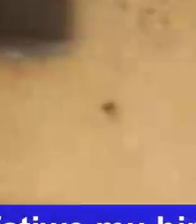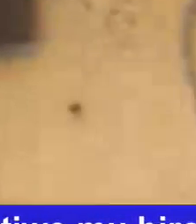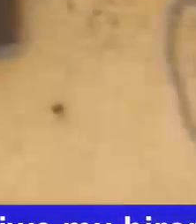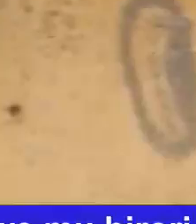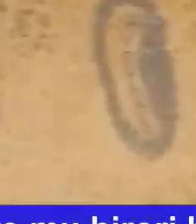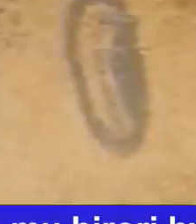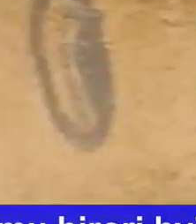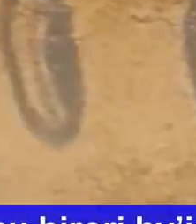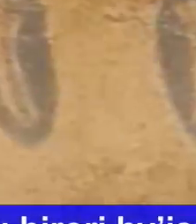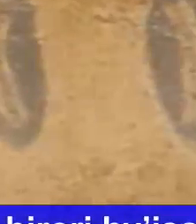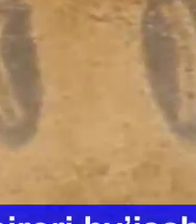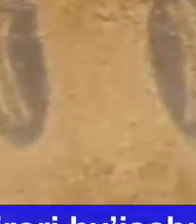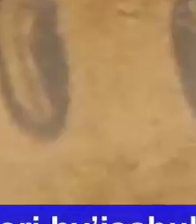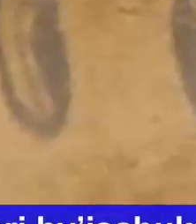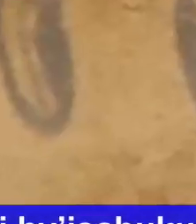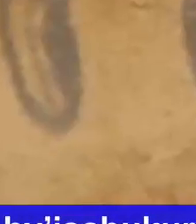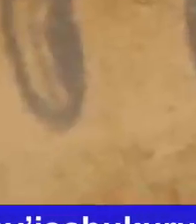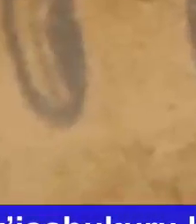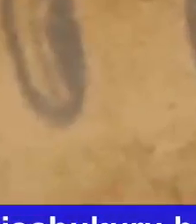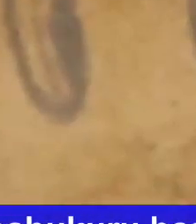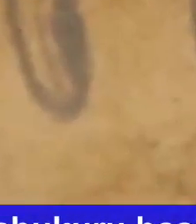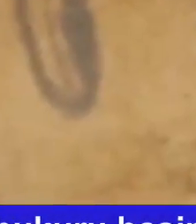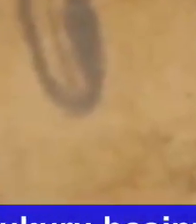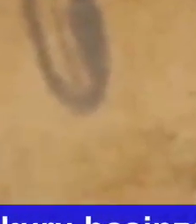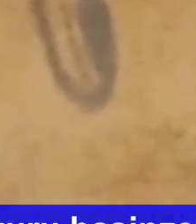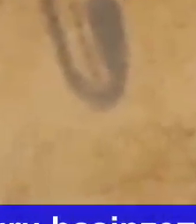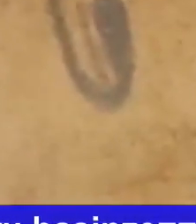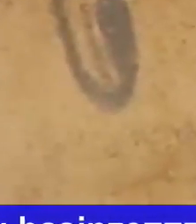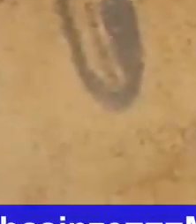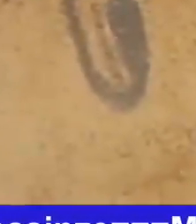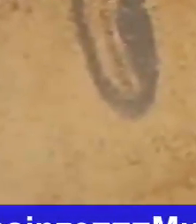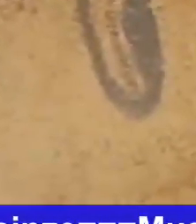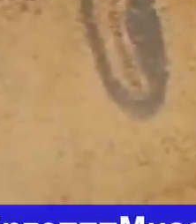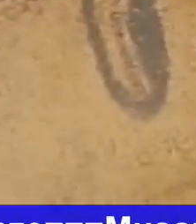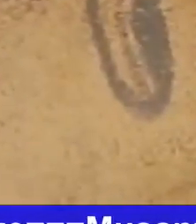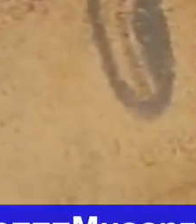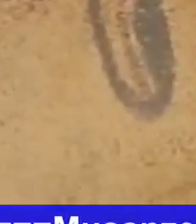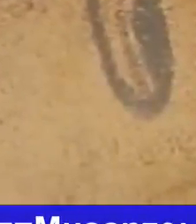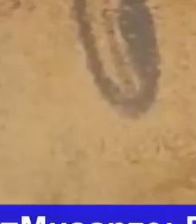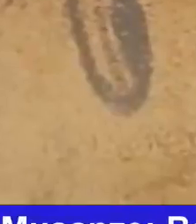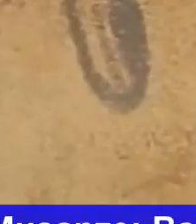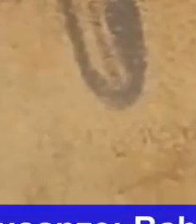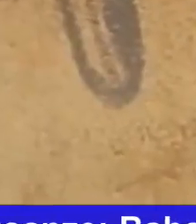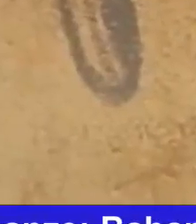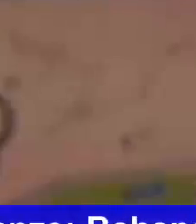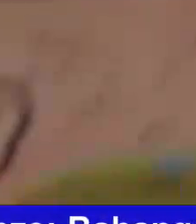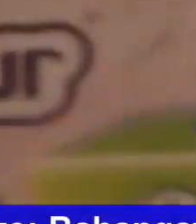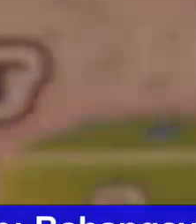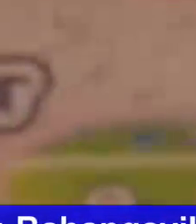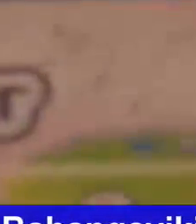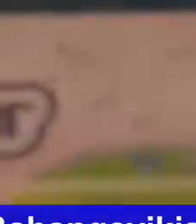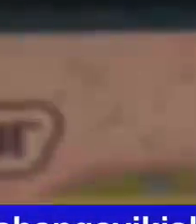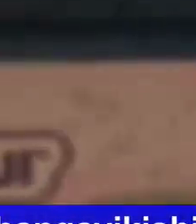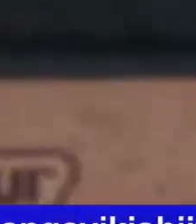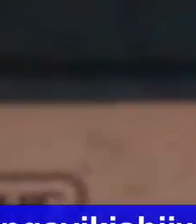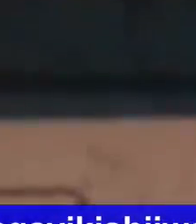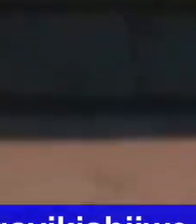kubanza kujya kwivuza ubundi bakabona ko bakurikiranwa kurenga ku mabwiriza cyangwa se kurwanira mu kabari mu gihe cya